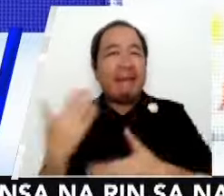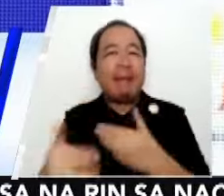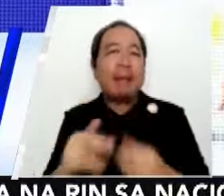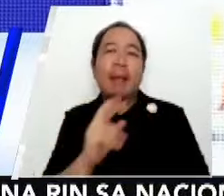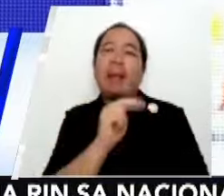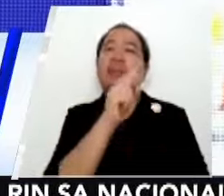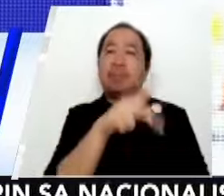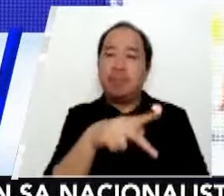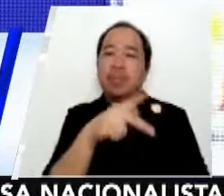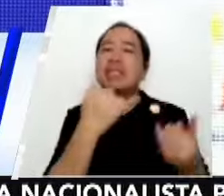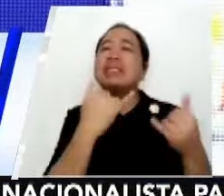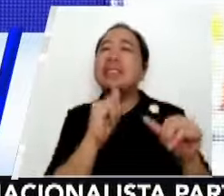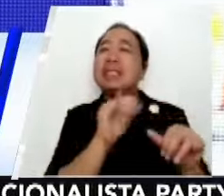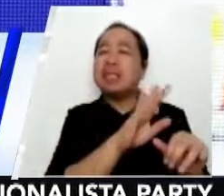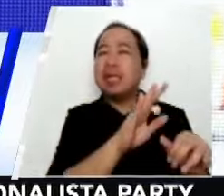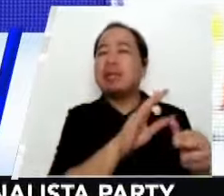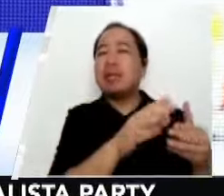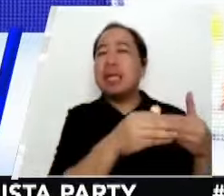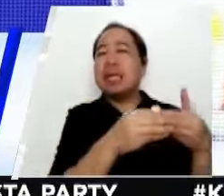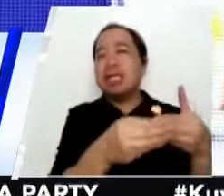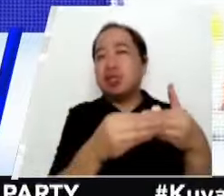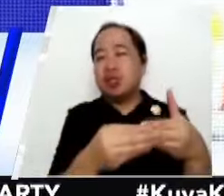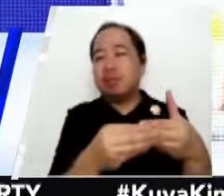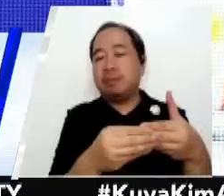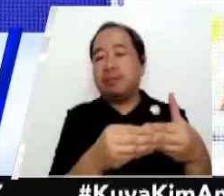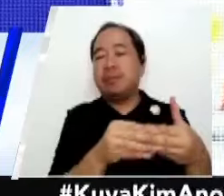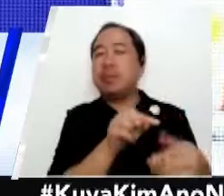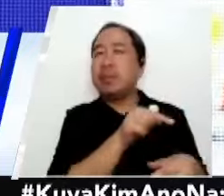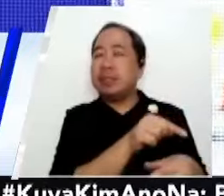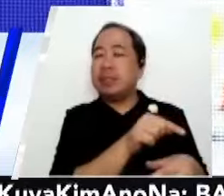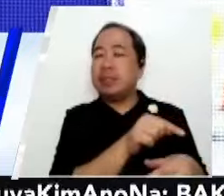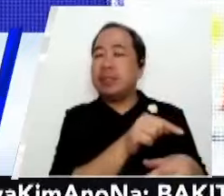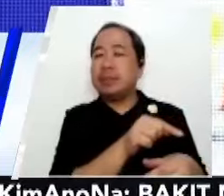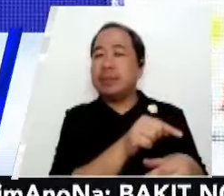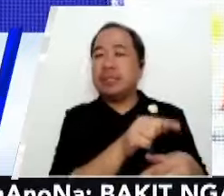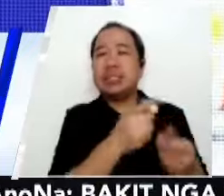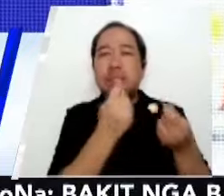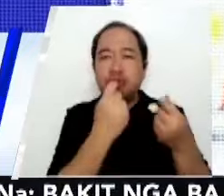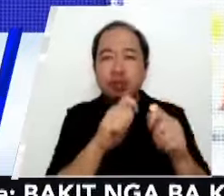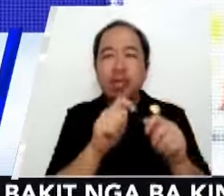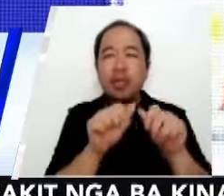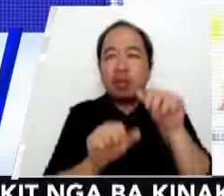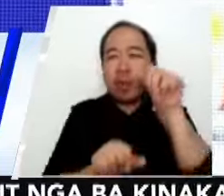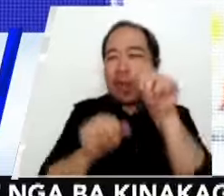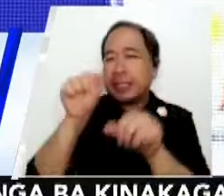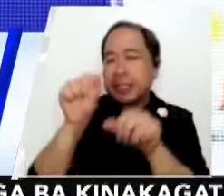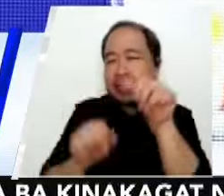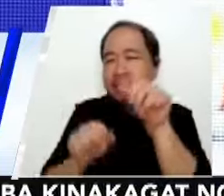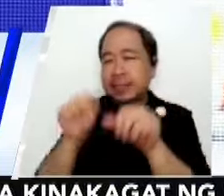Party leadership was still trying to assess what will be the